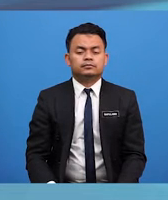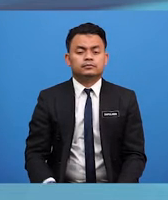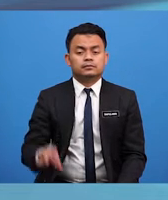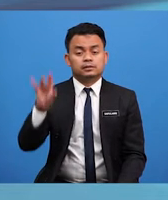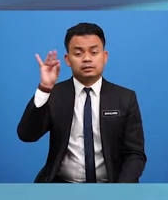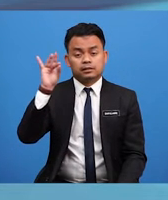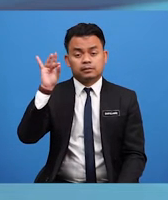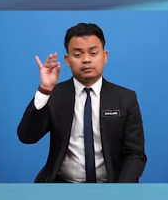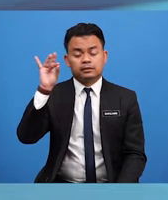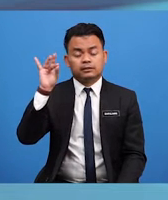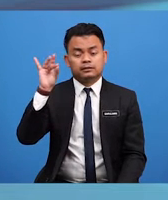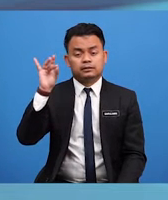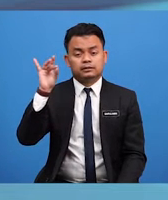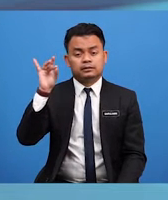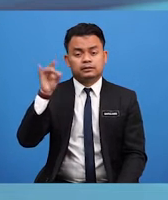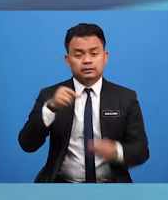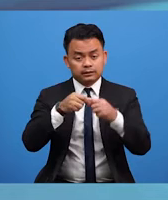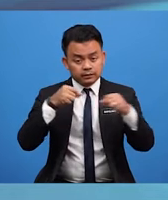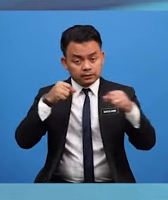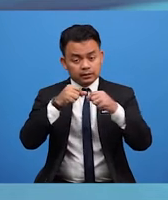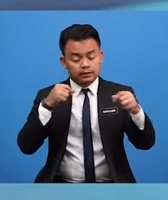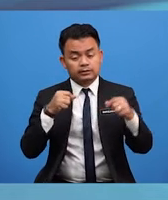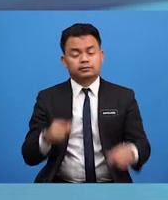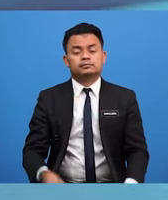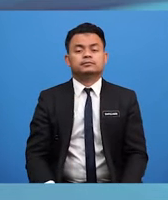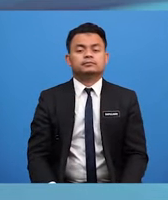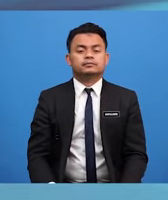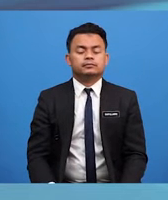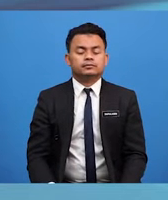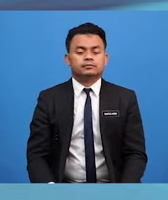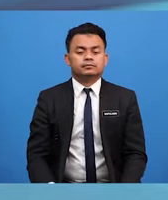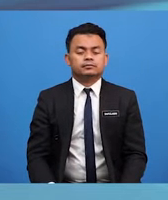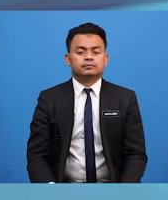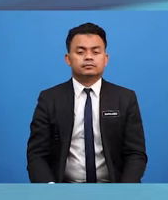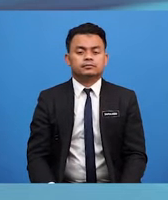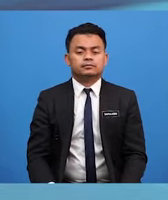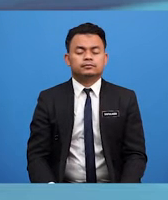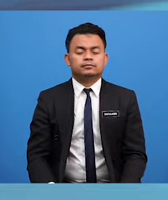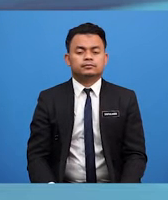Kelapan, gelang getah untuk meregang dan menegangkan permukaan kain.